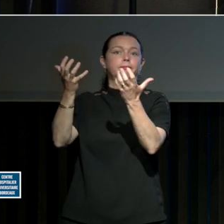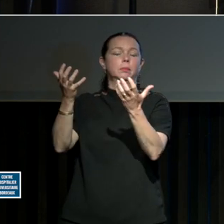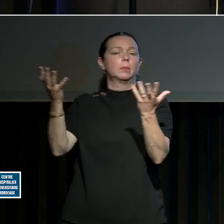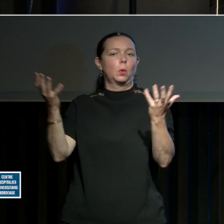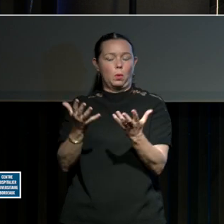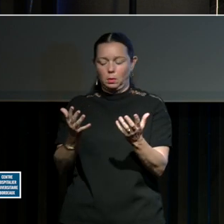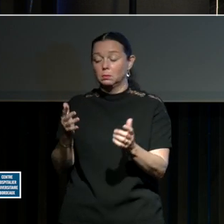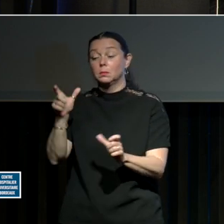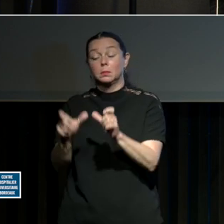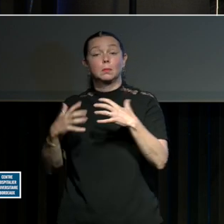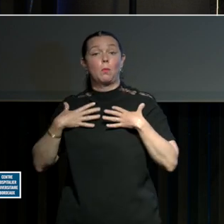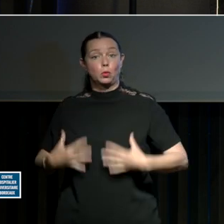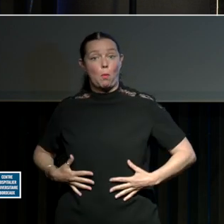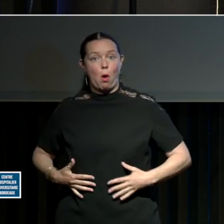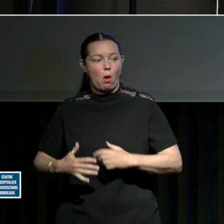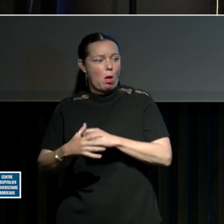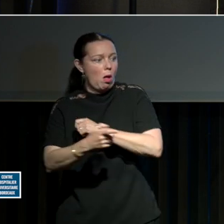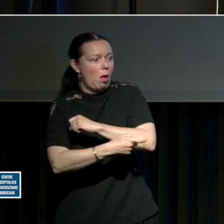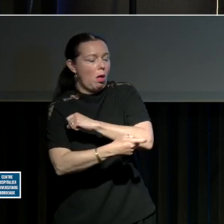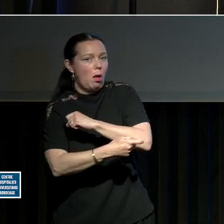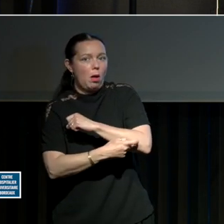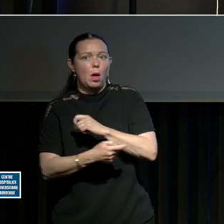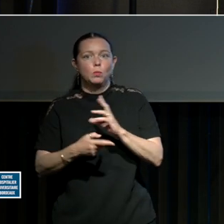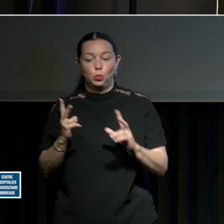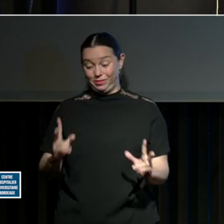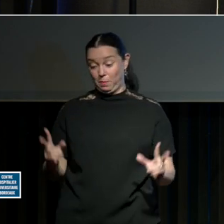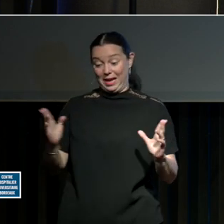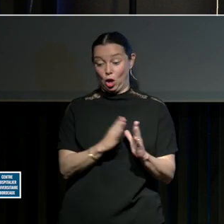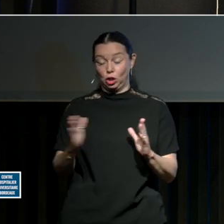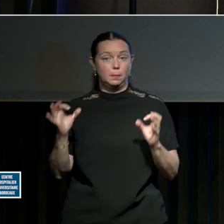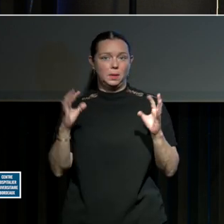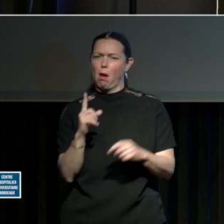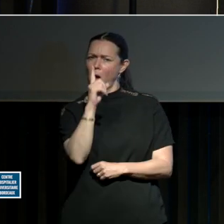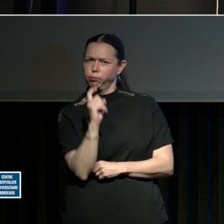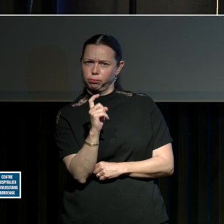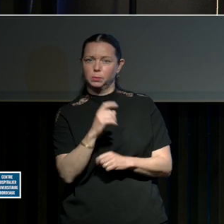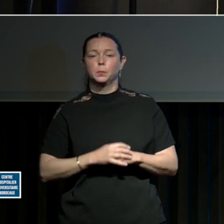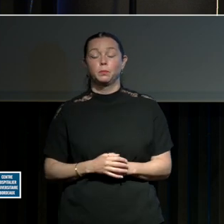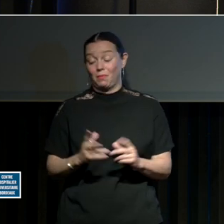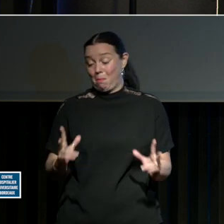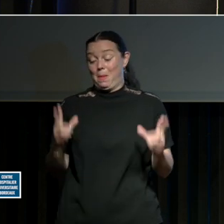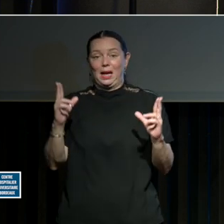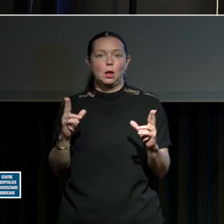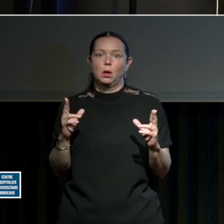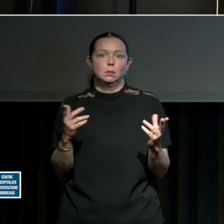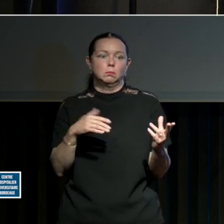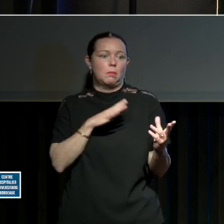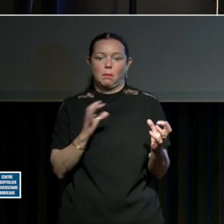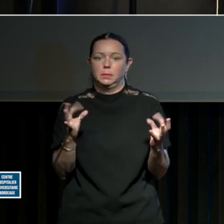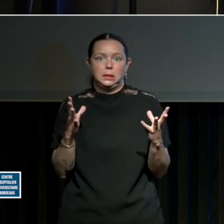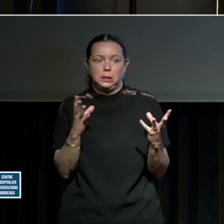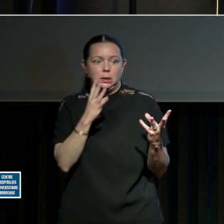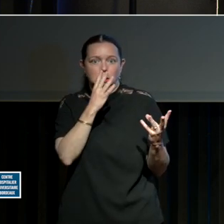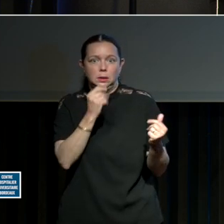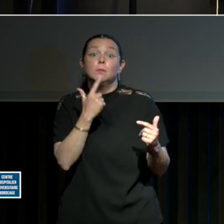les comportements addictifs vont essentiellement se développer sur cette période, très sensible, avec finalement des cas